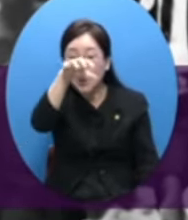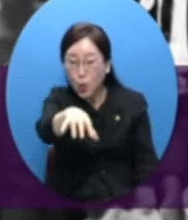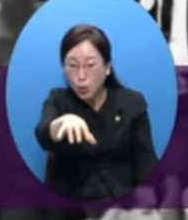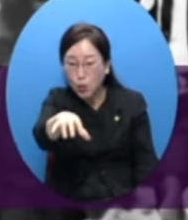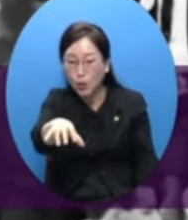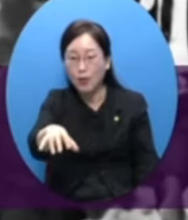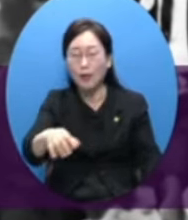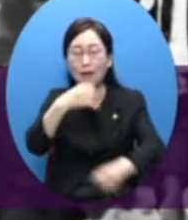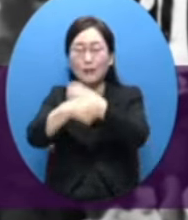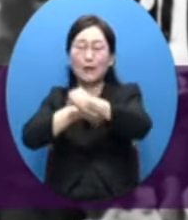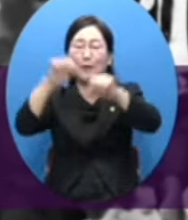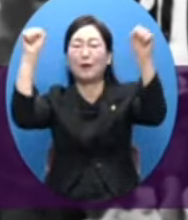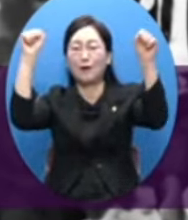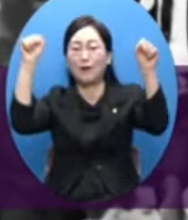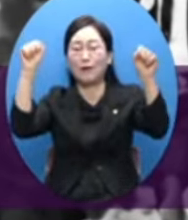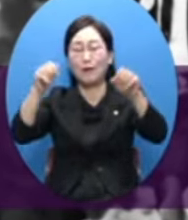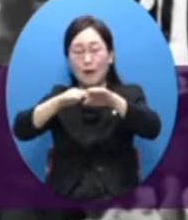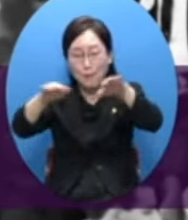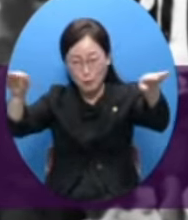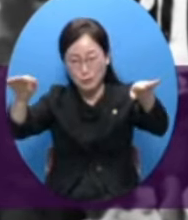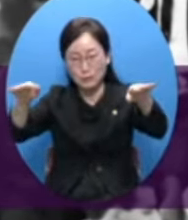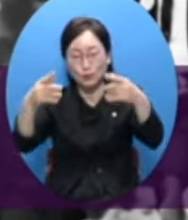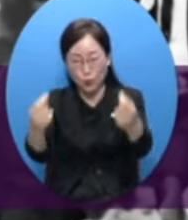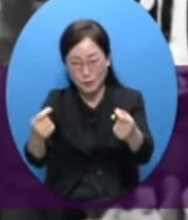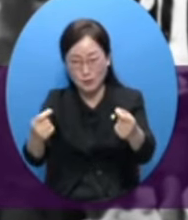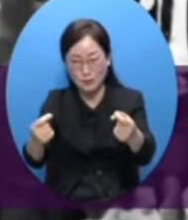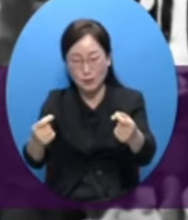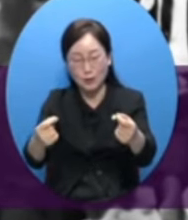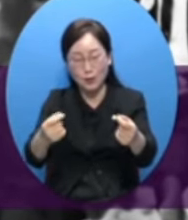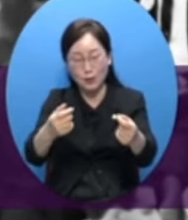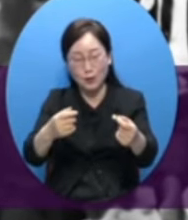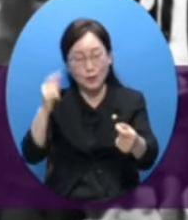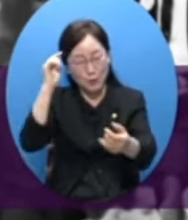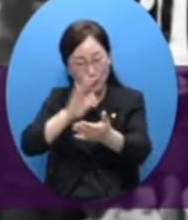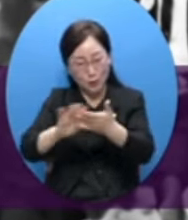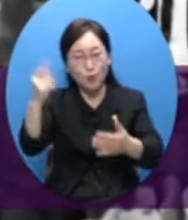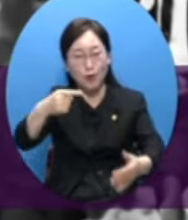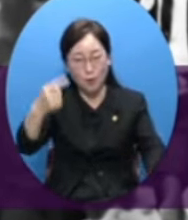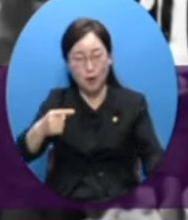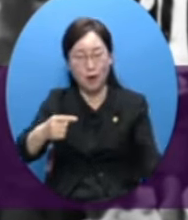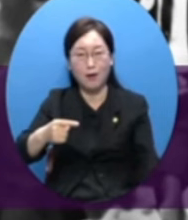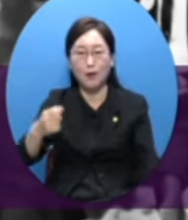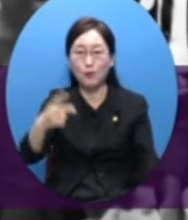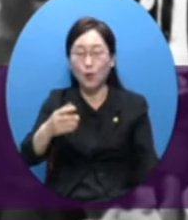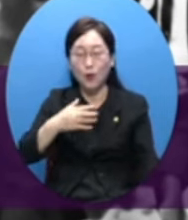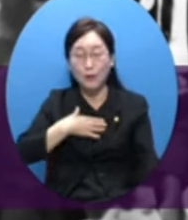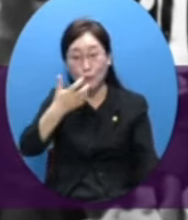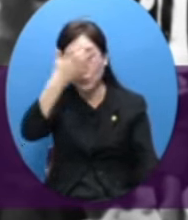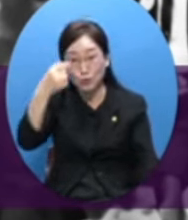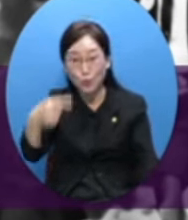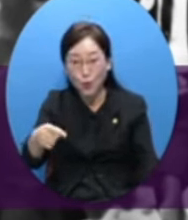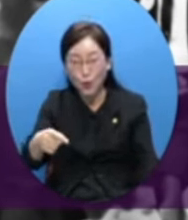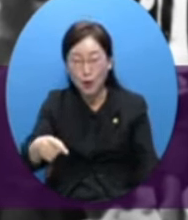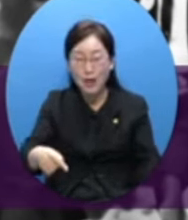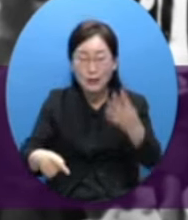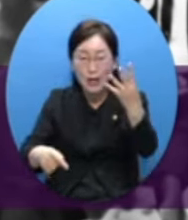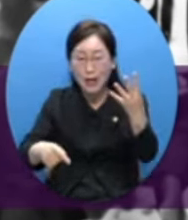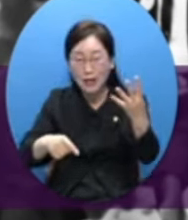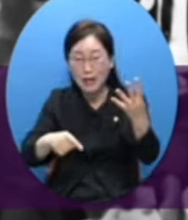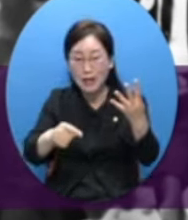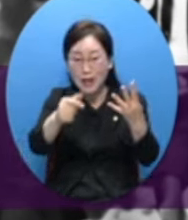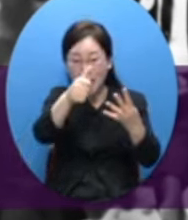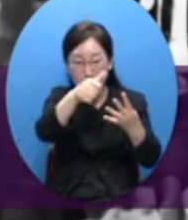평등의 오아시스로 변할 것이라는 꿈입니다. 나에게 꿈이 있습니다. 저의 네 명의 어린 자녀들이 피부색이 아니라 인격에